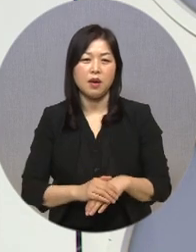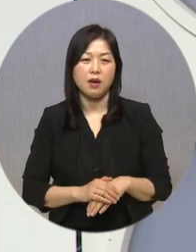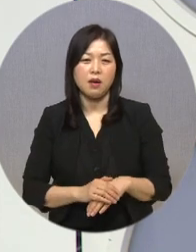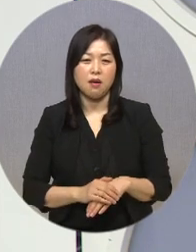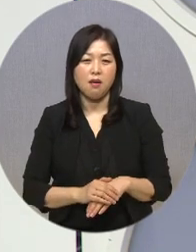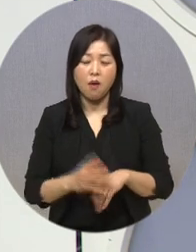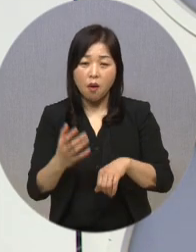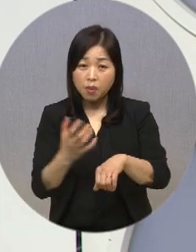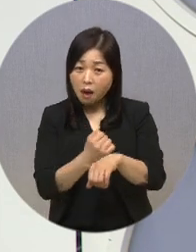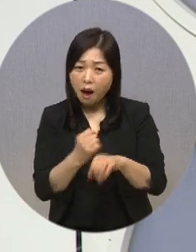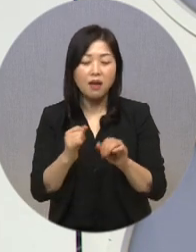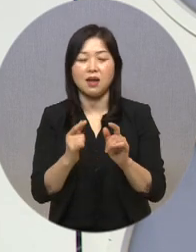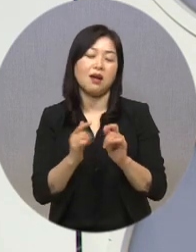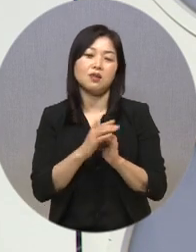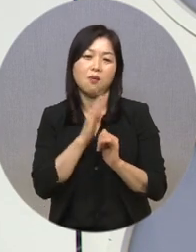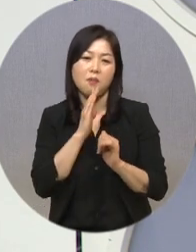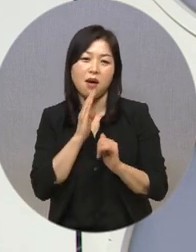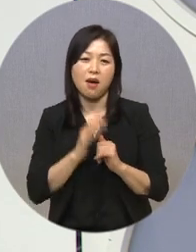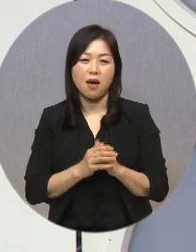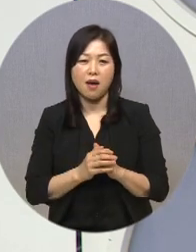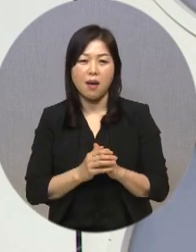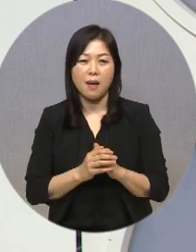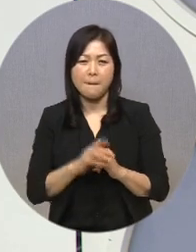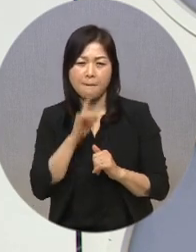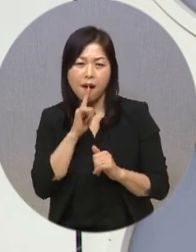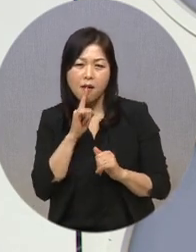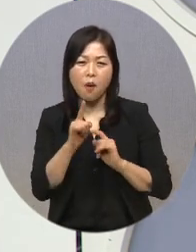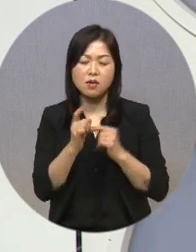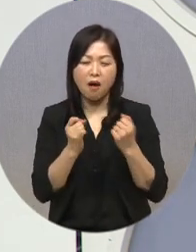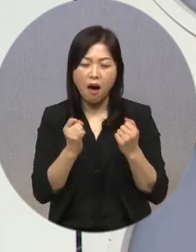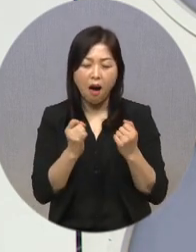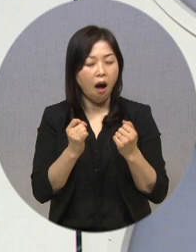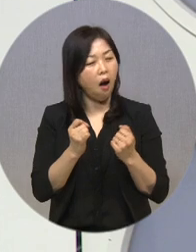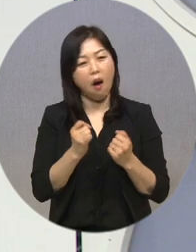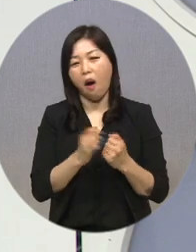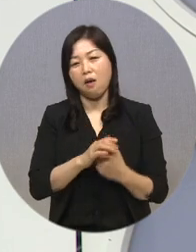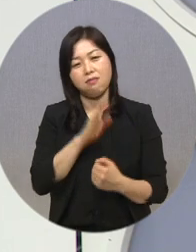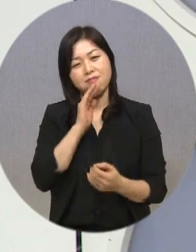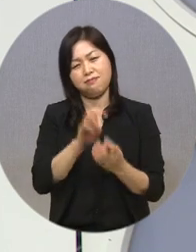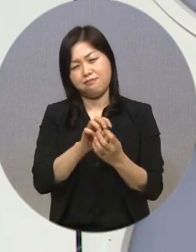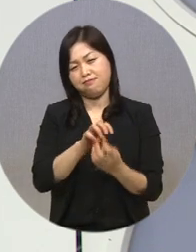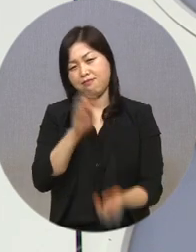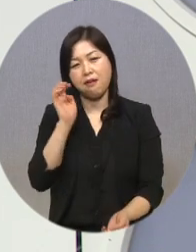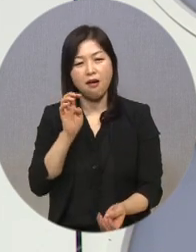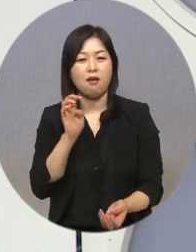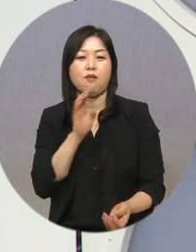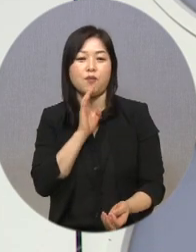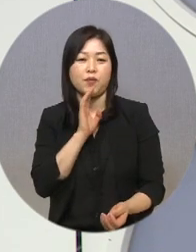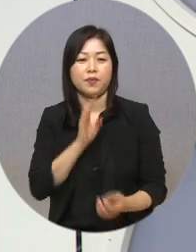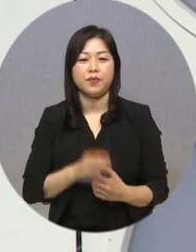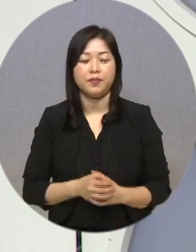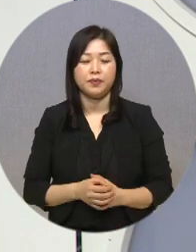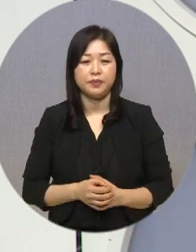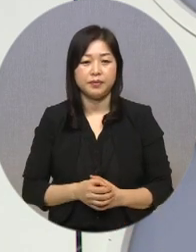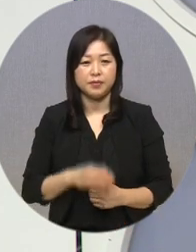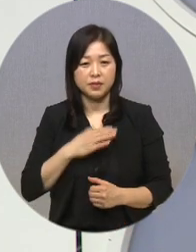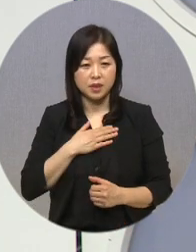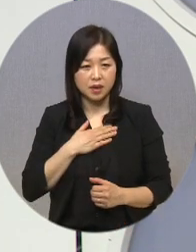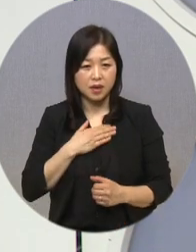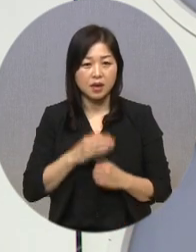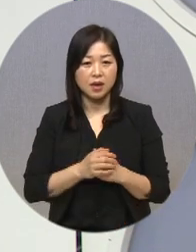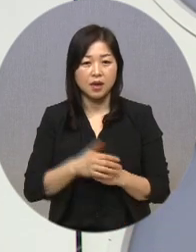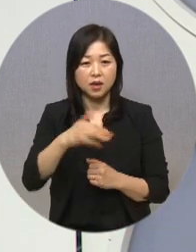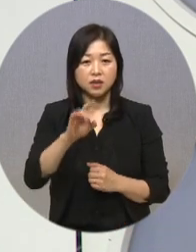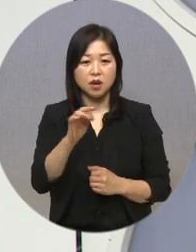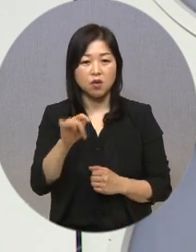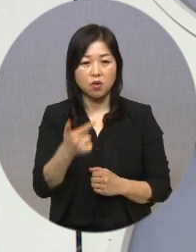아닙니다. 말로 뭐라고 말을 못하겠어요. 네. 이야 이거 뭐 그러고 내가 졸업한